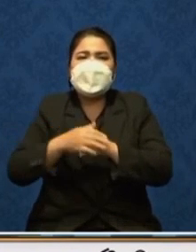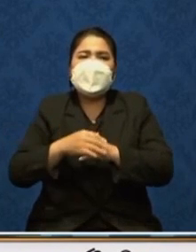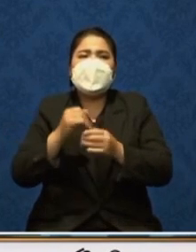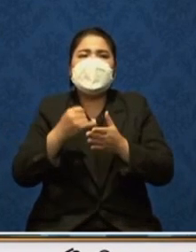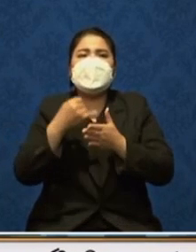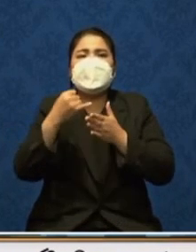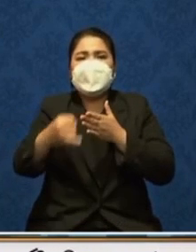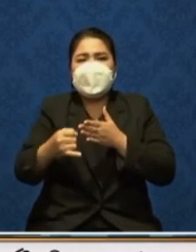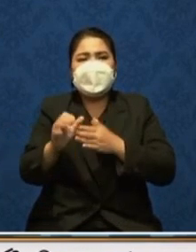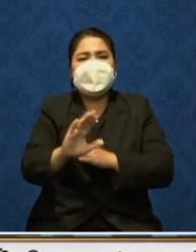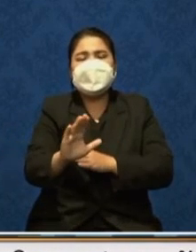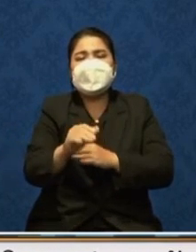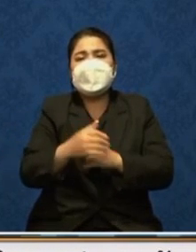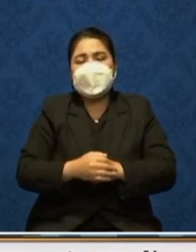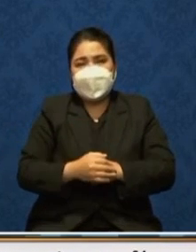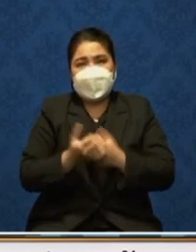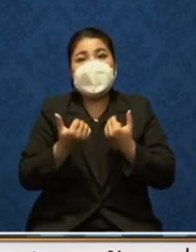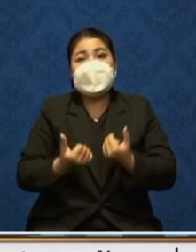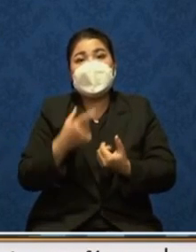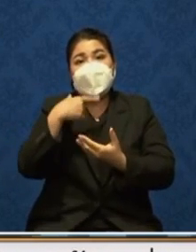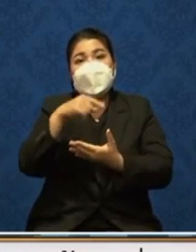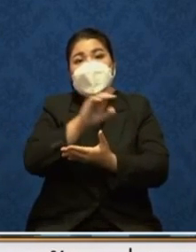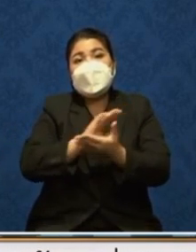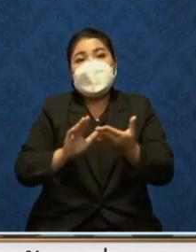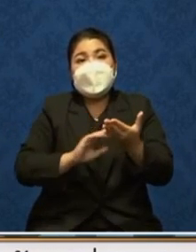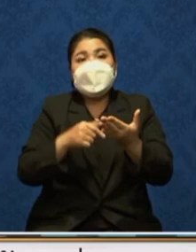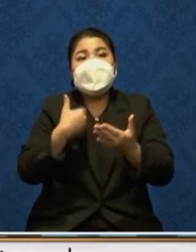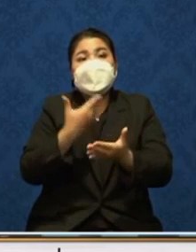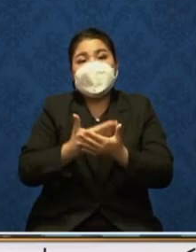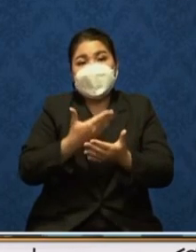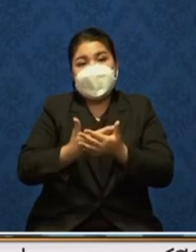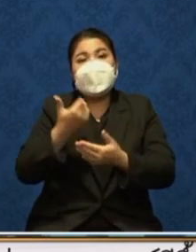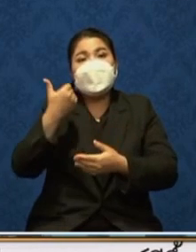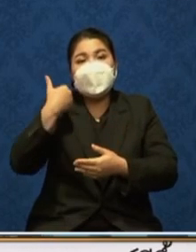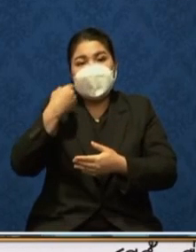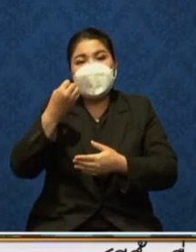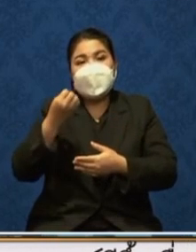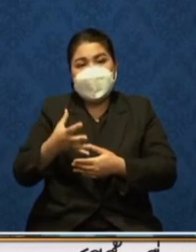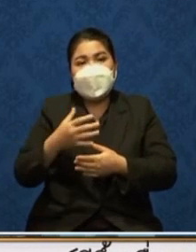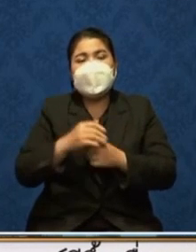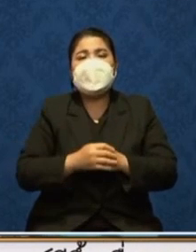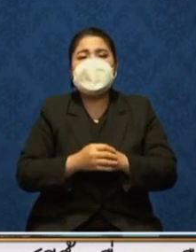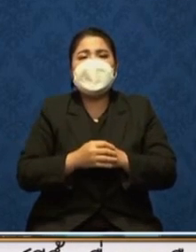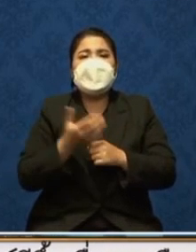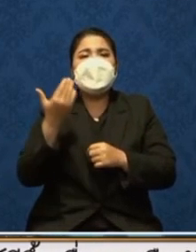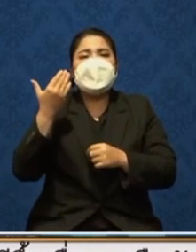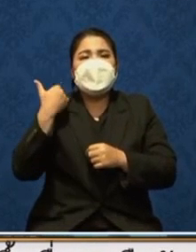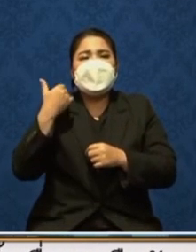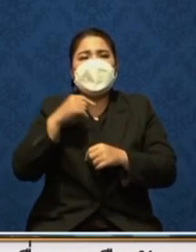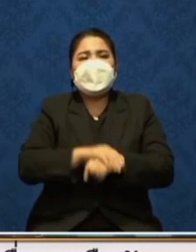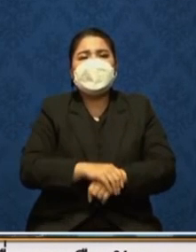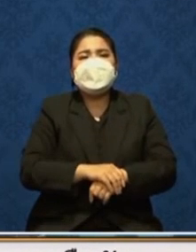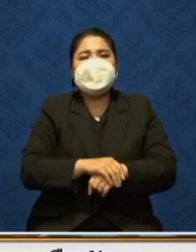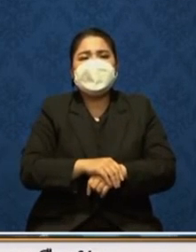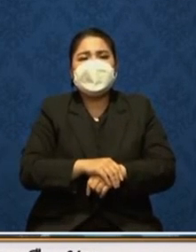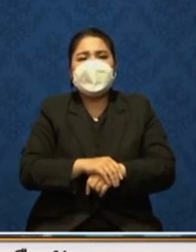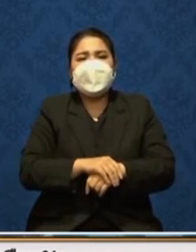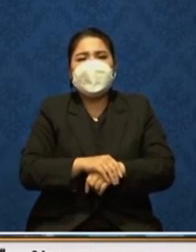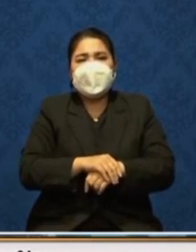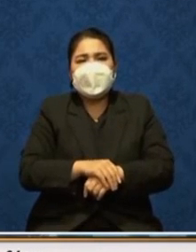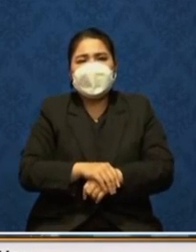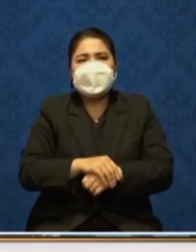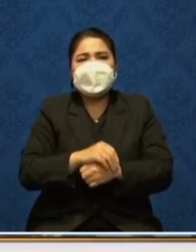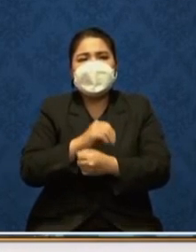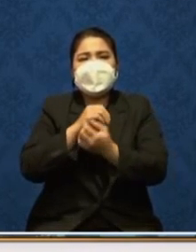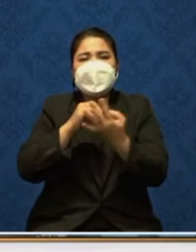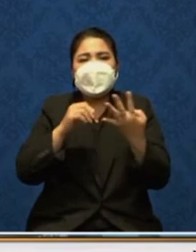ประเทศของเรามีเงิน มากด้วยนะครัแตใช้ยไมคหลาดเทาไ่ครับ เคริมมอยู่ 4แกน, ตอนนี้ก็วาดฝันใหมัใหญ่เวร relies